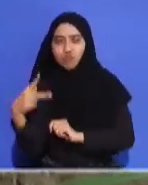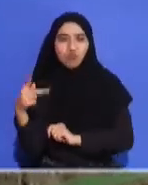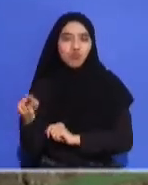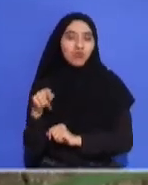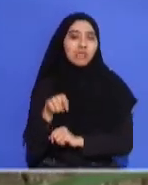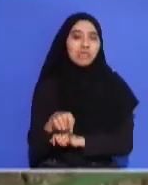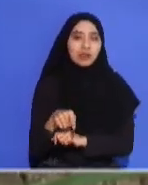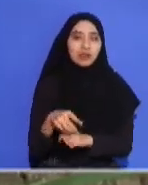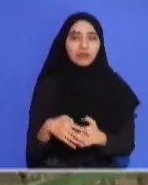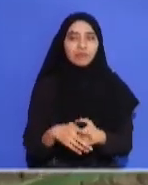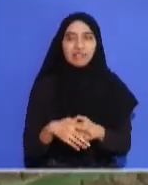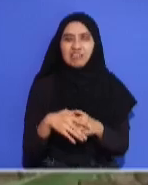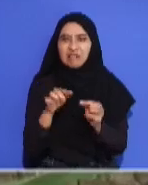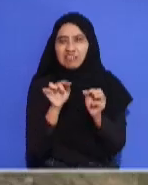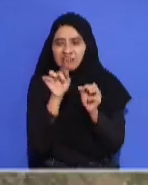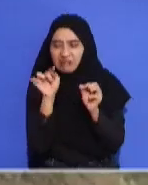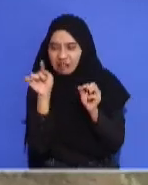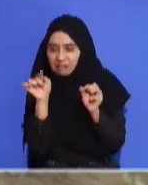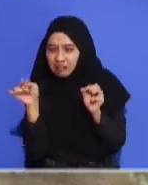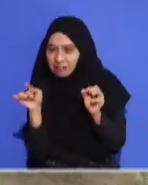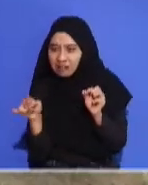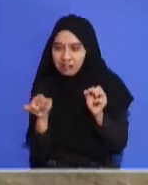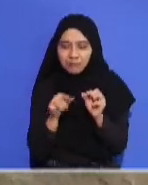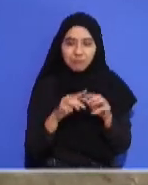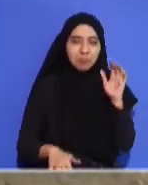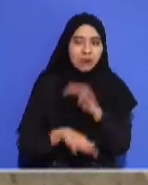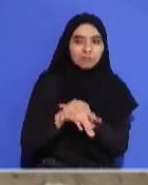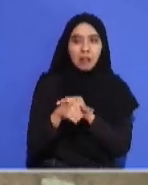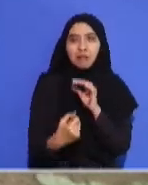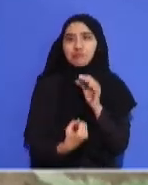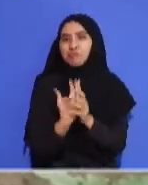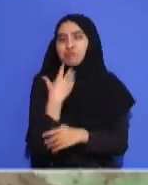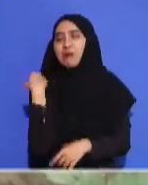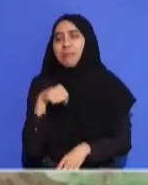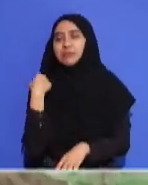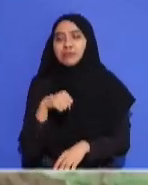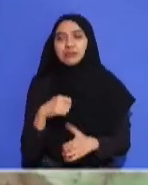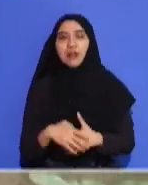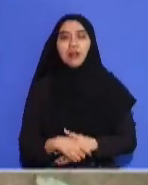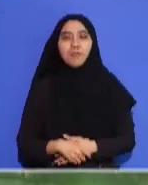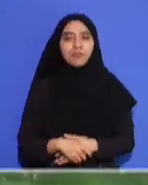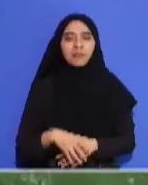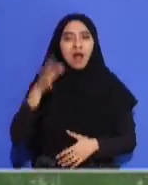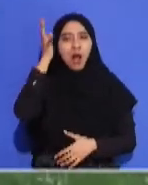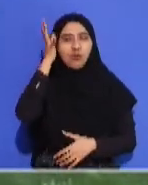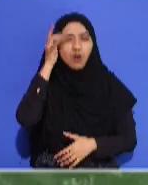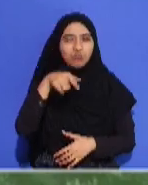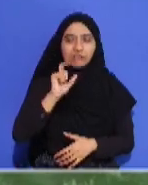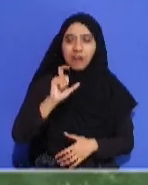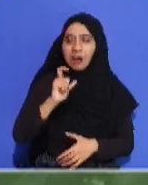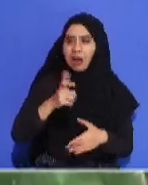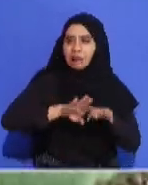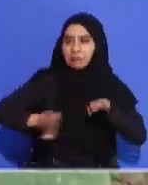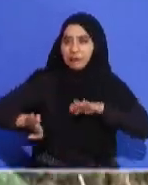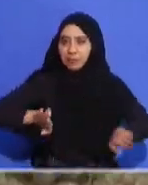ugi dados kriting saengga tuwing taneman ugi boten maksimal. Yadi dereng mangertosi cara ing salebeting ngendhaleni wontenipun virus jene